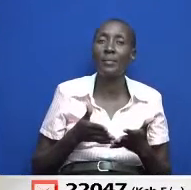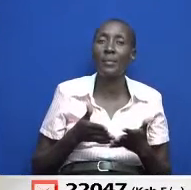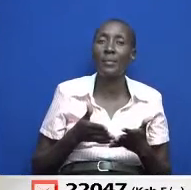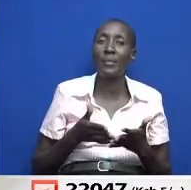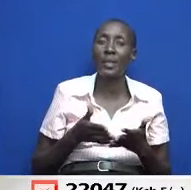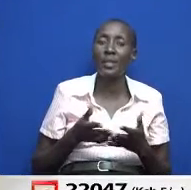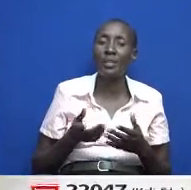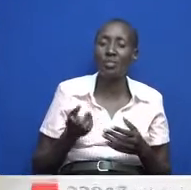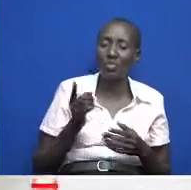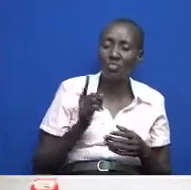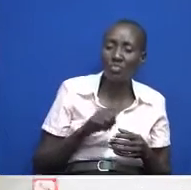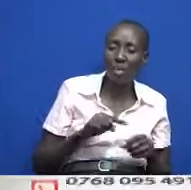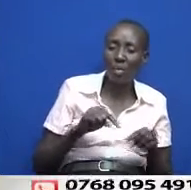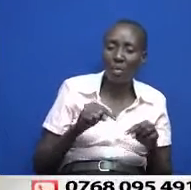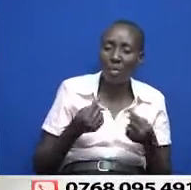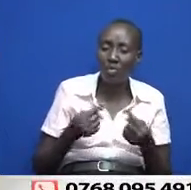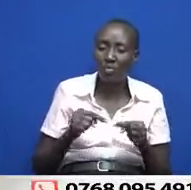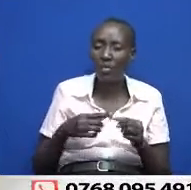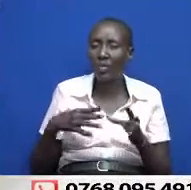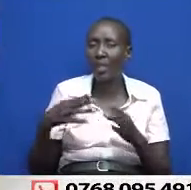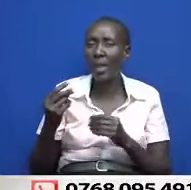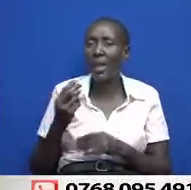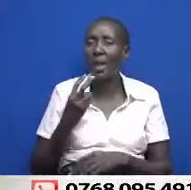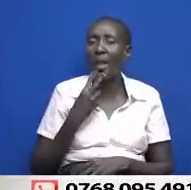tu na kucheka cheka, hapana.